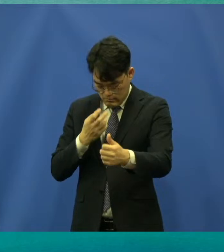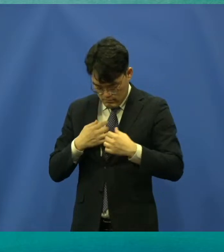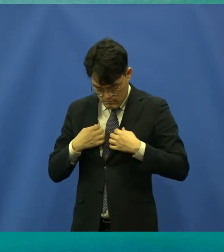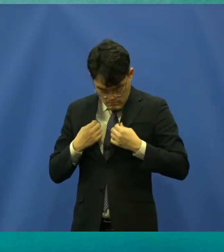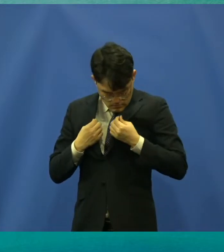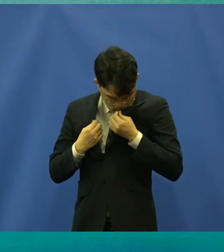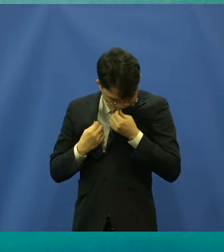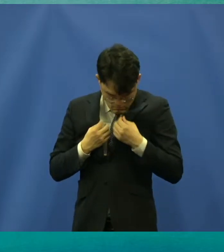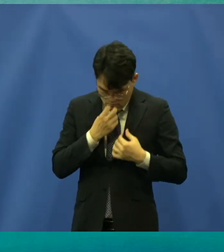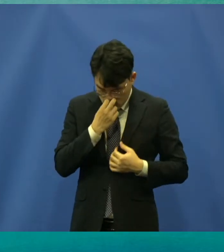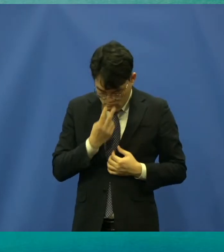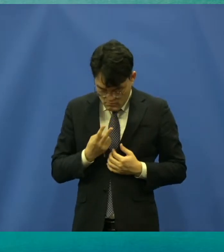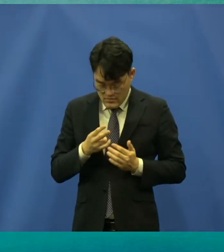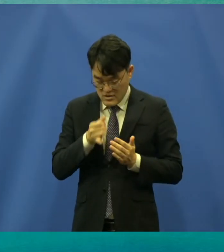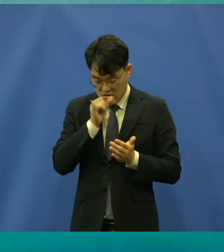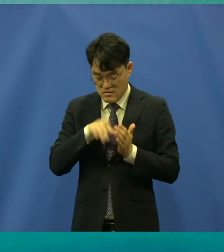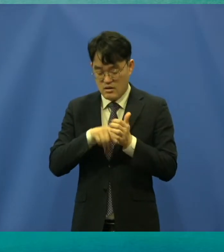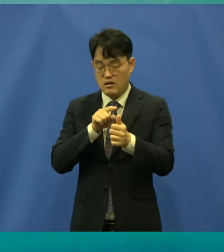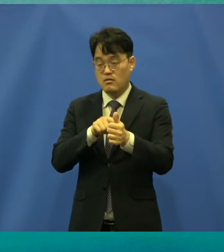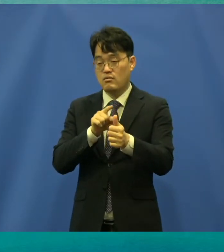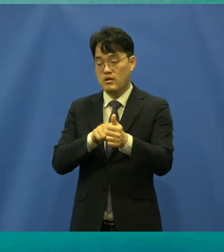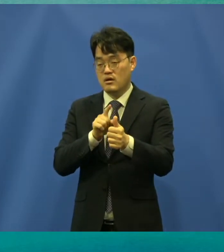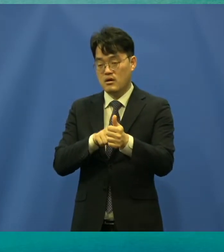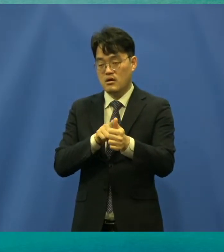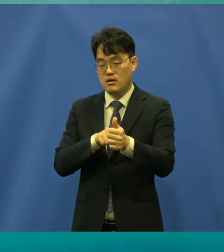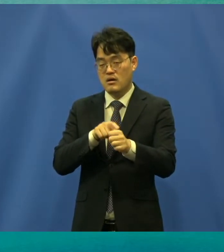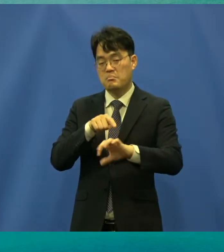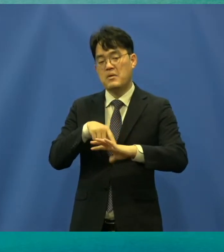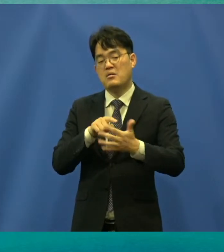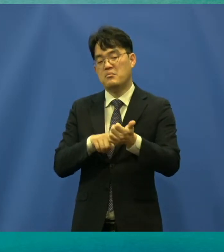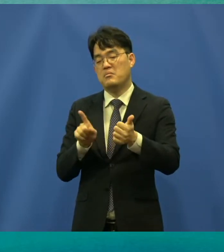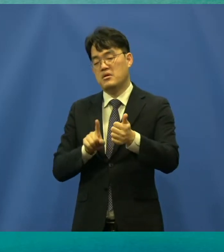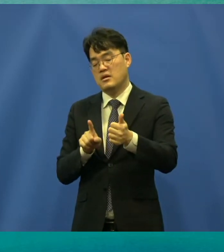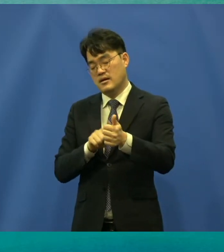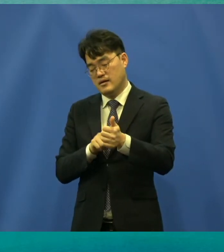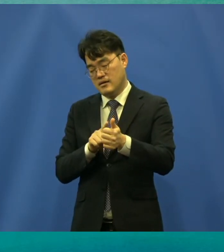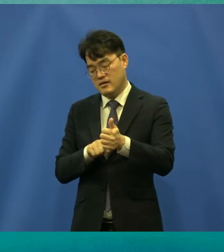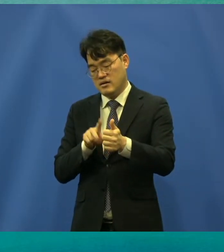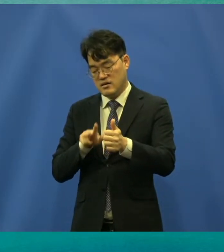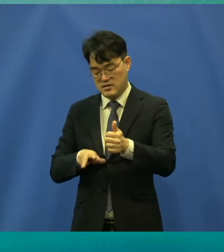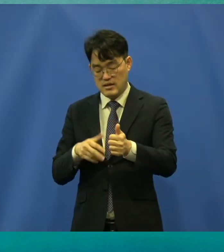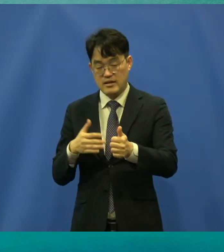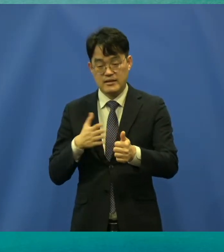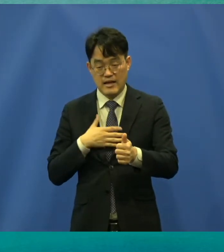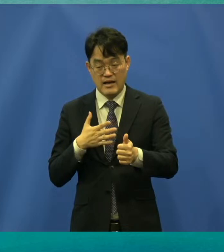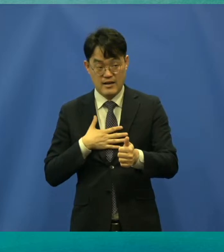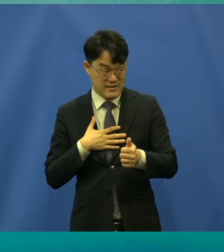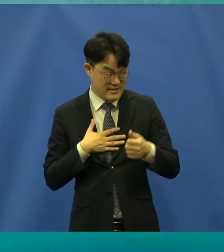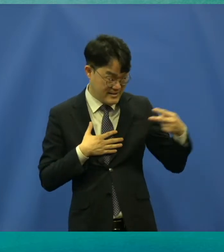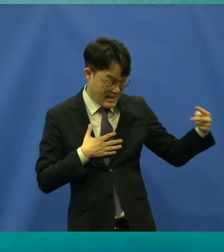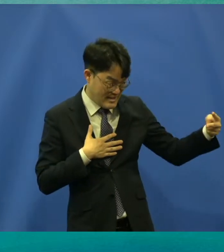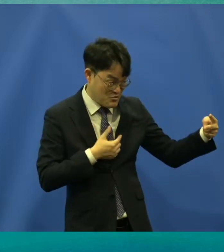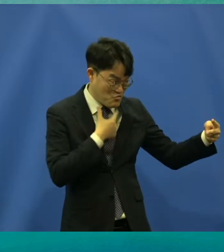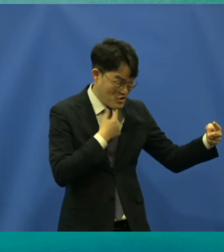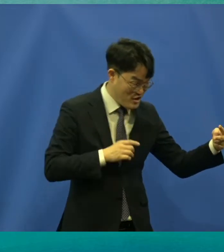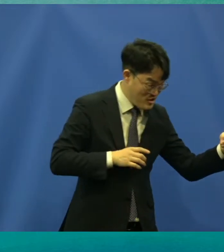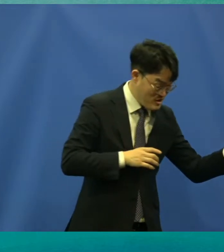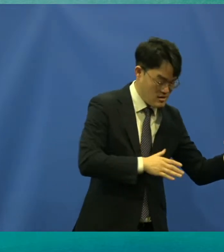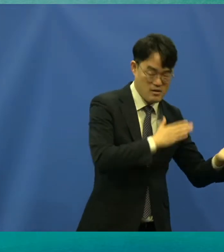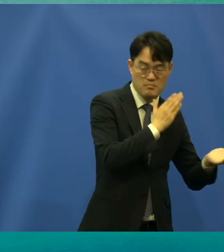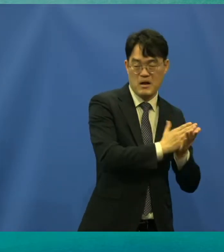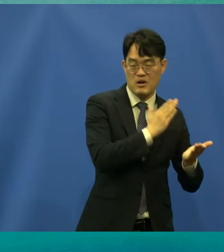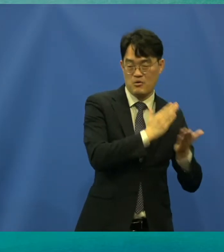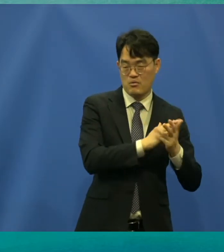이제 그는 다시스가 아닌 니느웨로 가야 합니다. 그러나 여러분